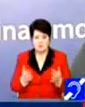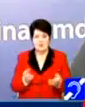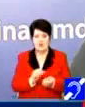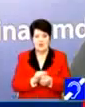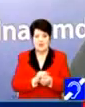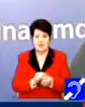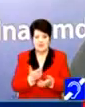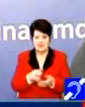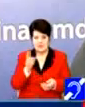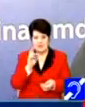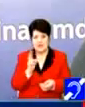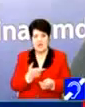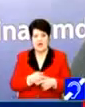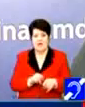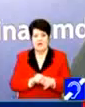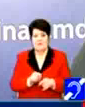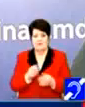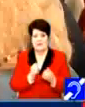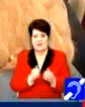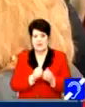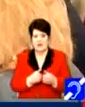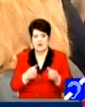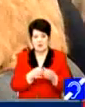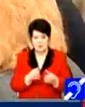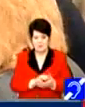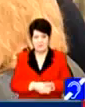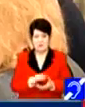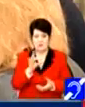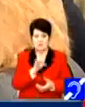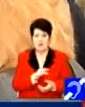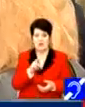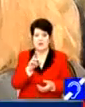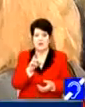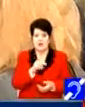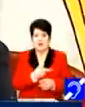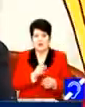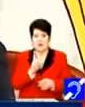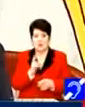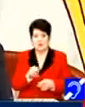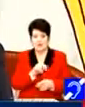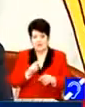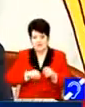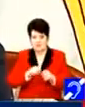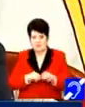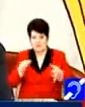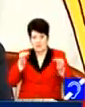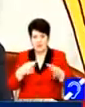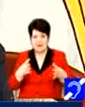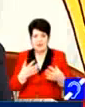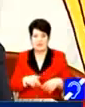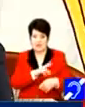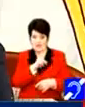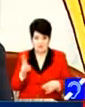hârtie igienică, se alocă pentru fiecare grupă în fiecare lună. Ruslan Codreanu promite că se vor face controle inopinate, iar cei